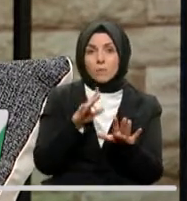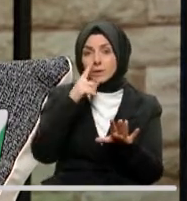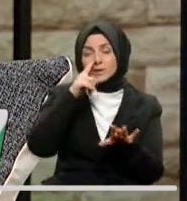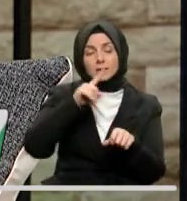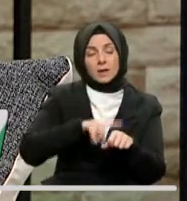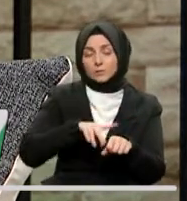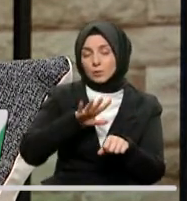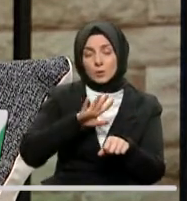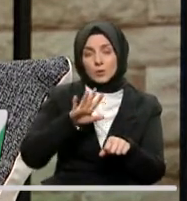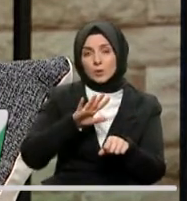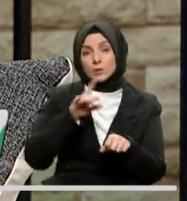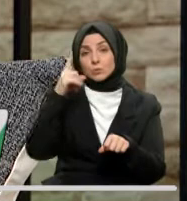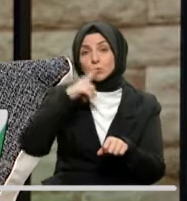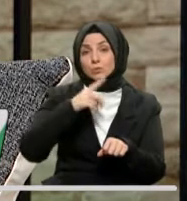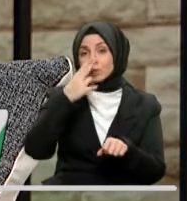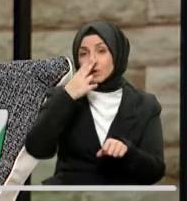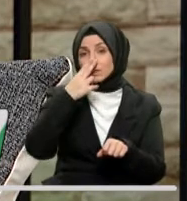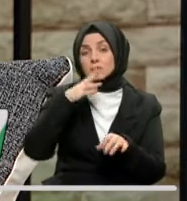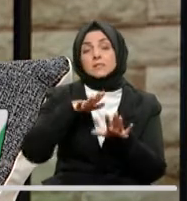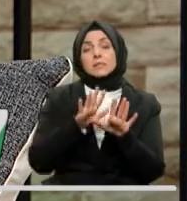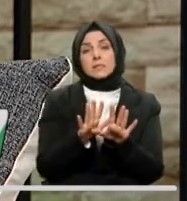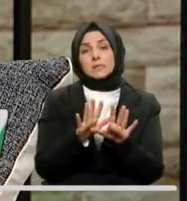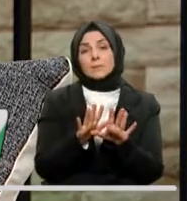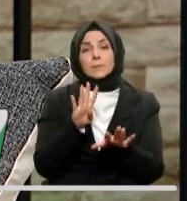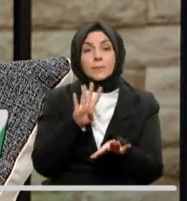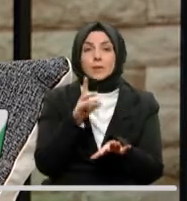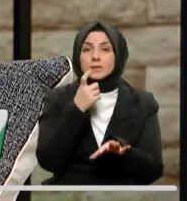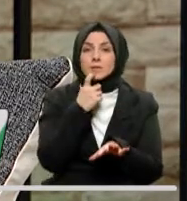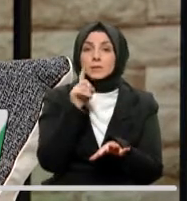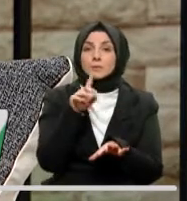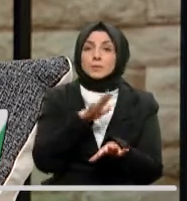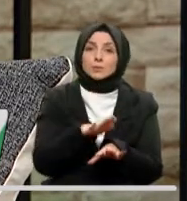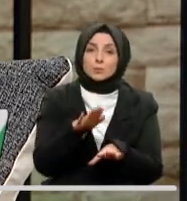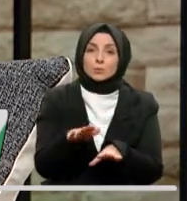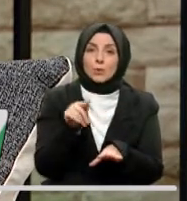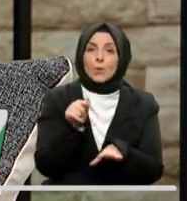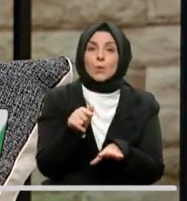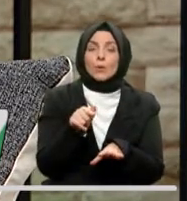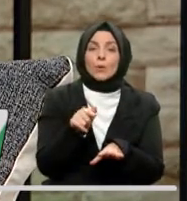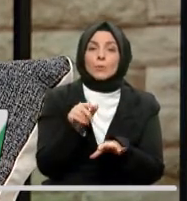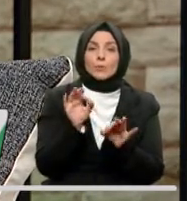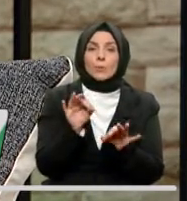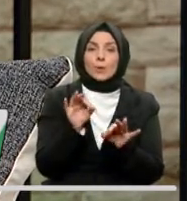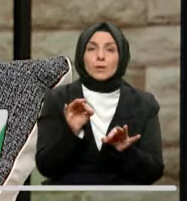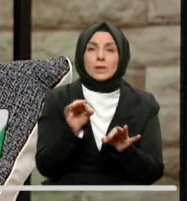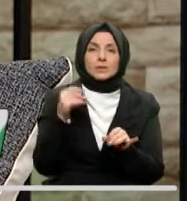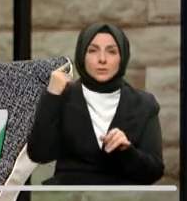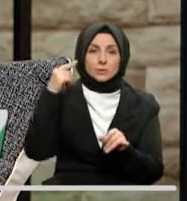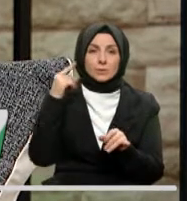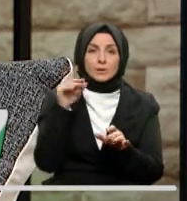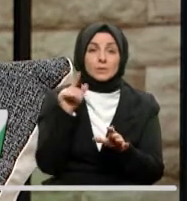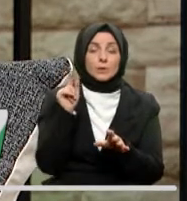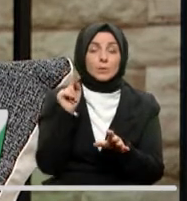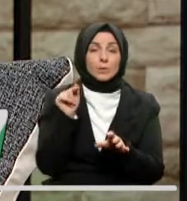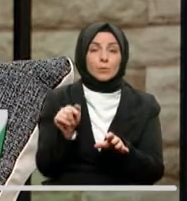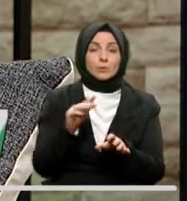sever Şimdi dört yaşındaki bir çocukta O duygunun peşine düşürmez Ama bu çocuk yetişkin olsa ve anneye Seni seviyorum dese Anne bu